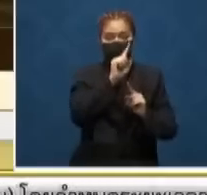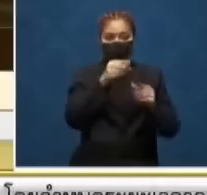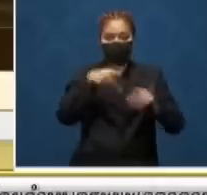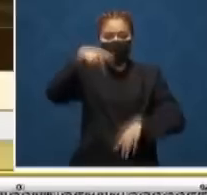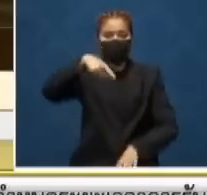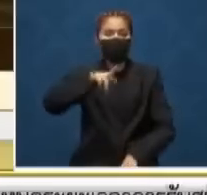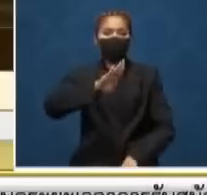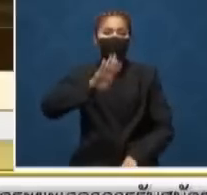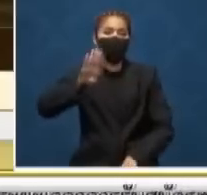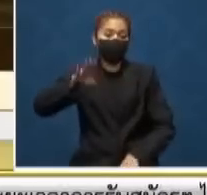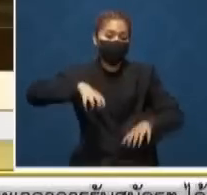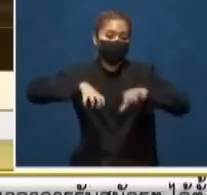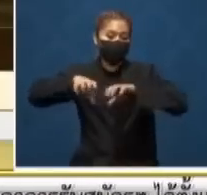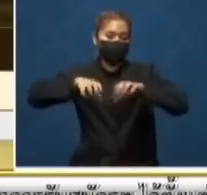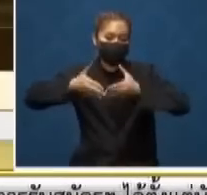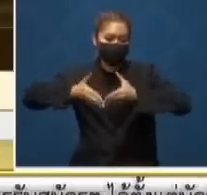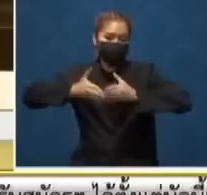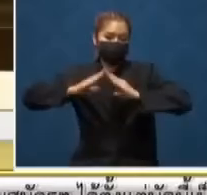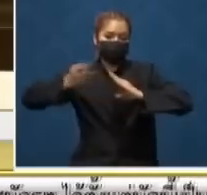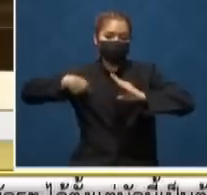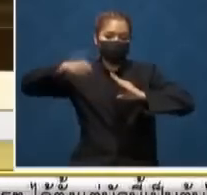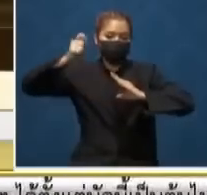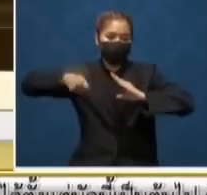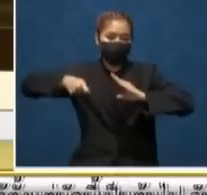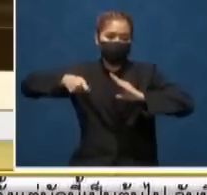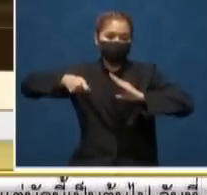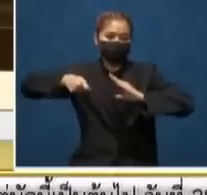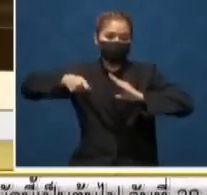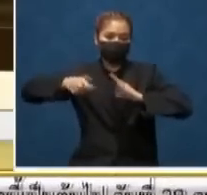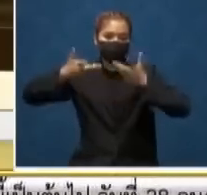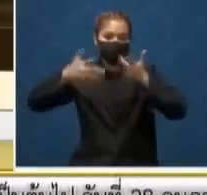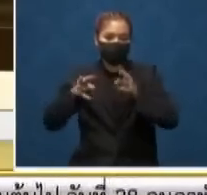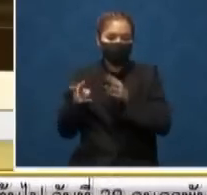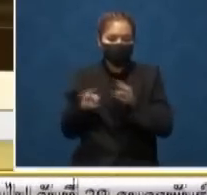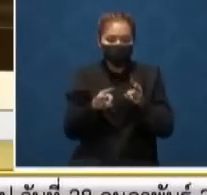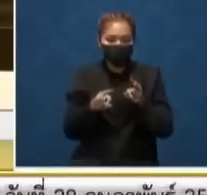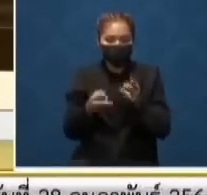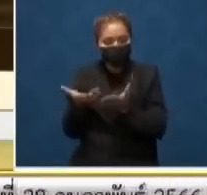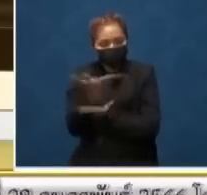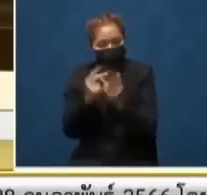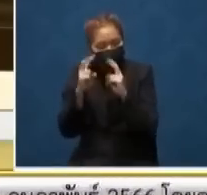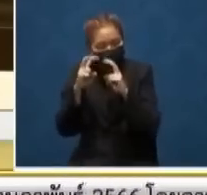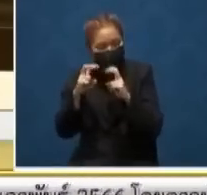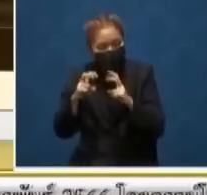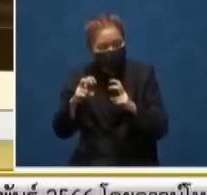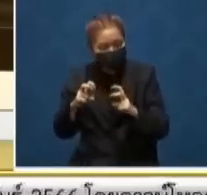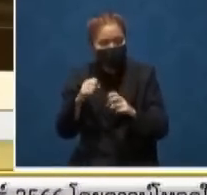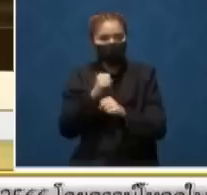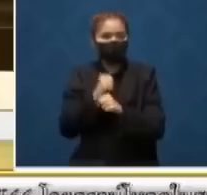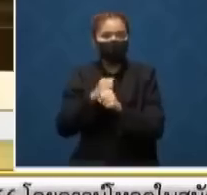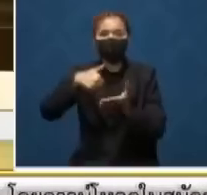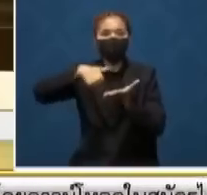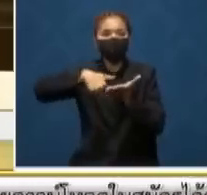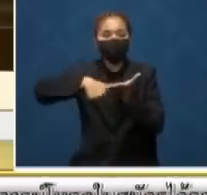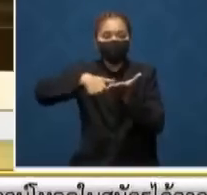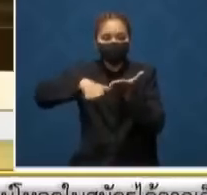ร่มจริงใช่ไหมเปิดมา 16นาทีเองครับแล้วก็ที่สำคัญคือรัฐมนตรีก็ไม่ไปต่อประทุนเลยนะแต่กฎหมายนึงสำคัญที่